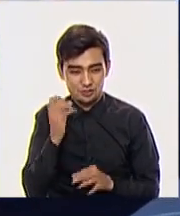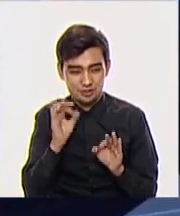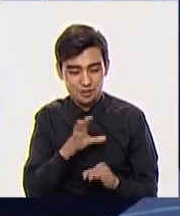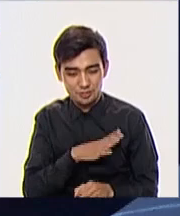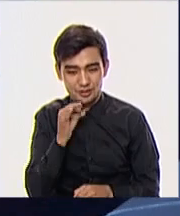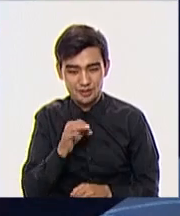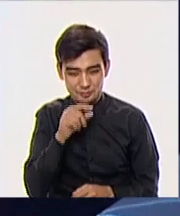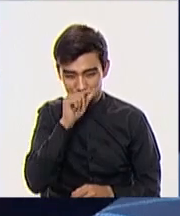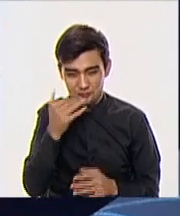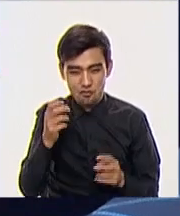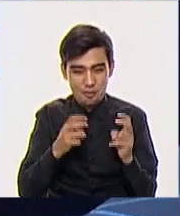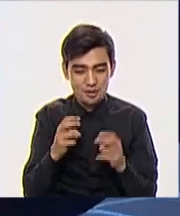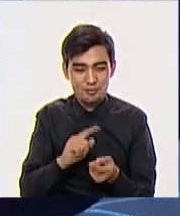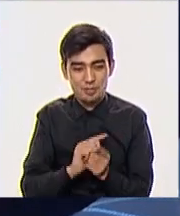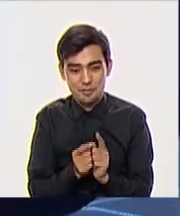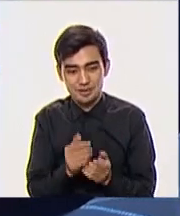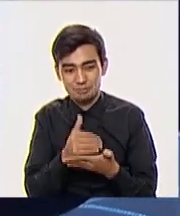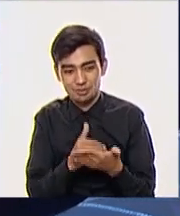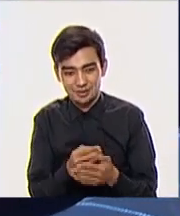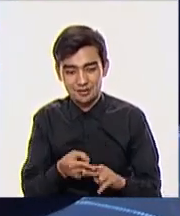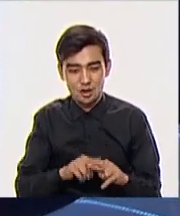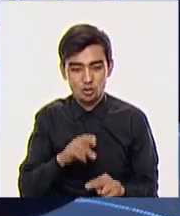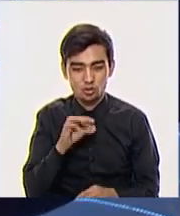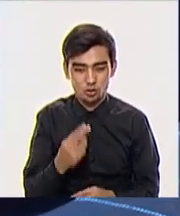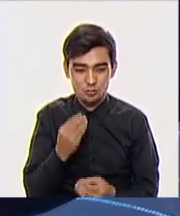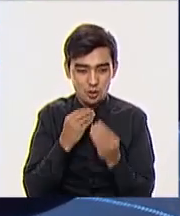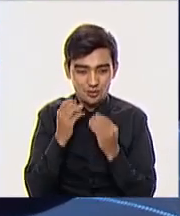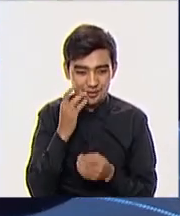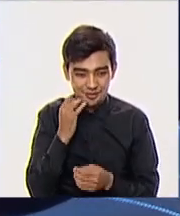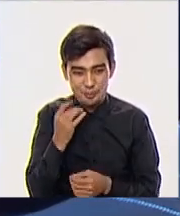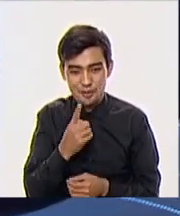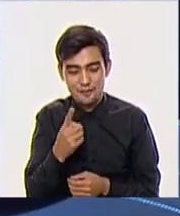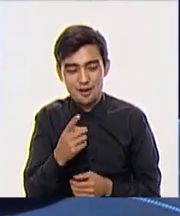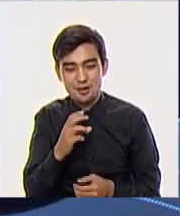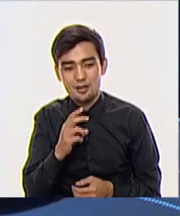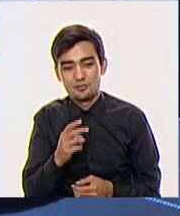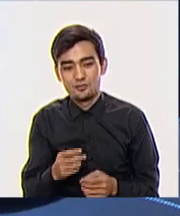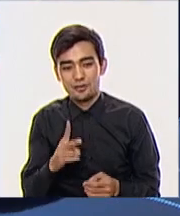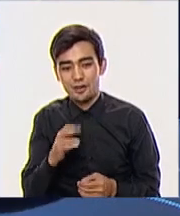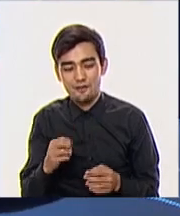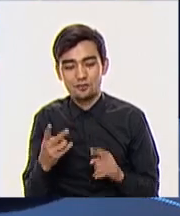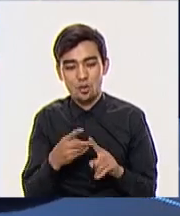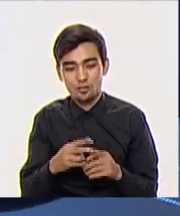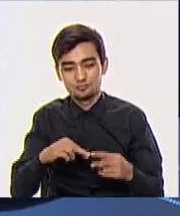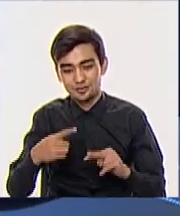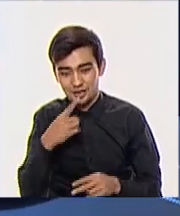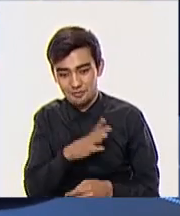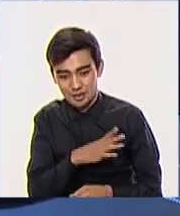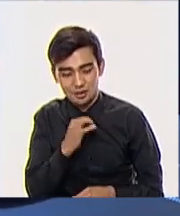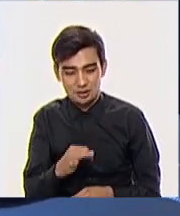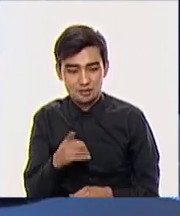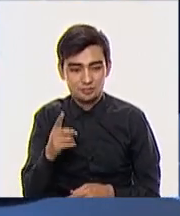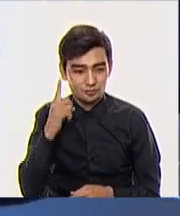руководители птицефабрик просили поменять в списке социально значимых продуктов яйца с первой категории на вторую, ту, что поменьше. Таким образом,